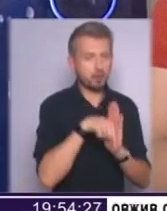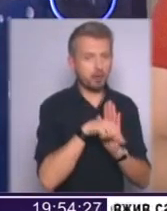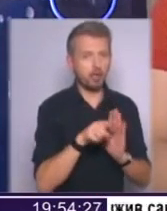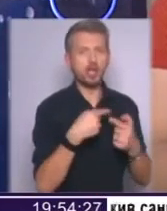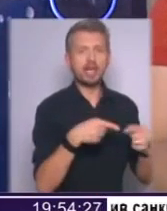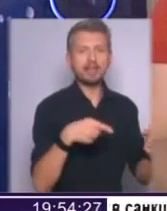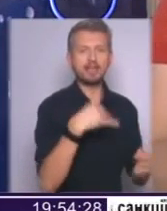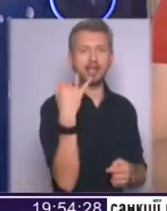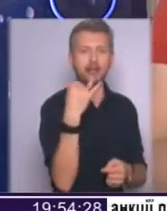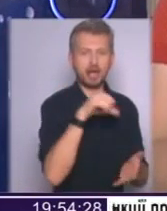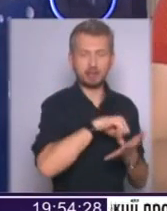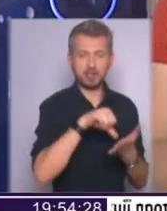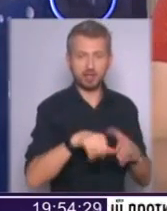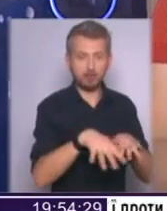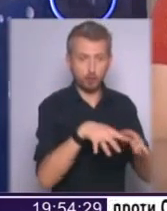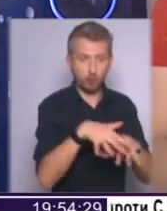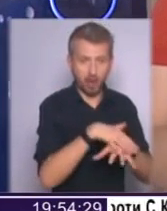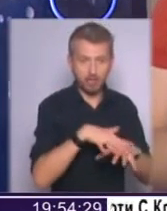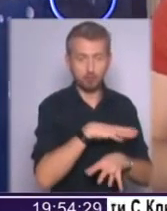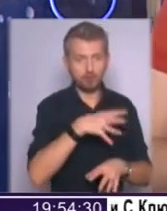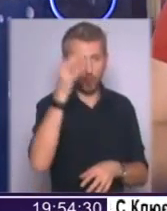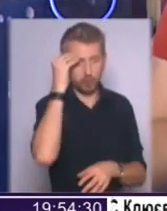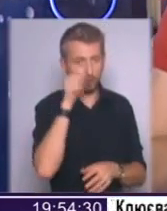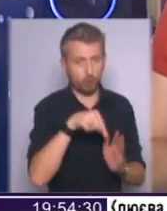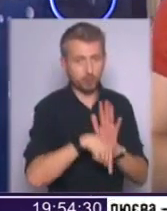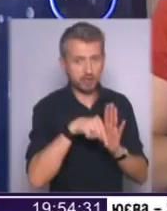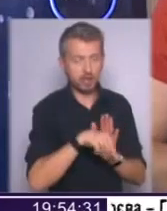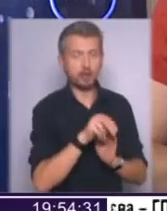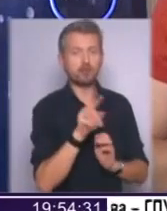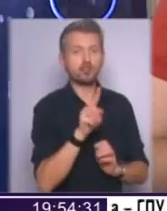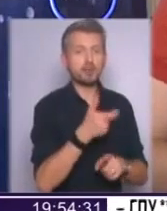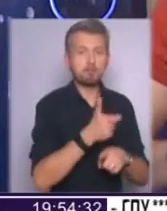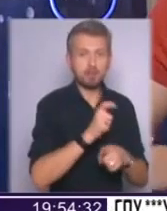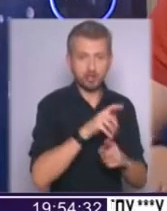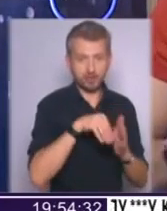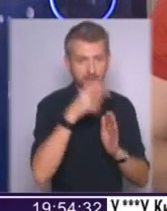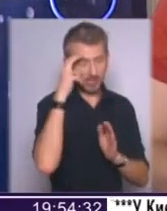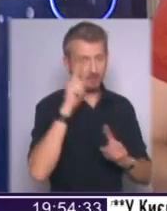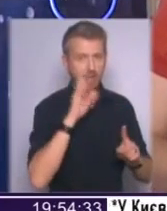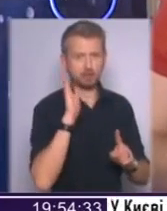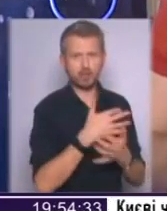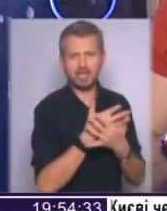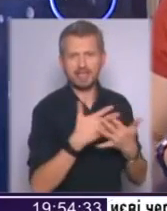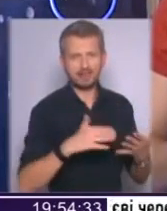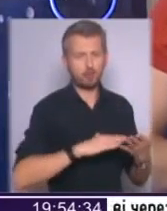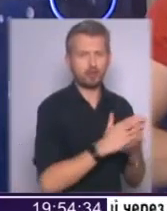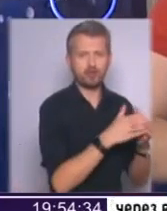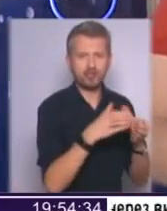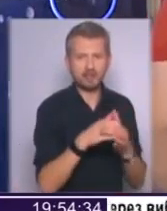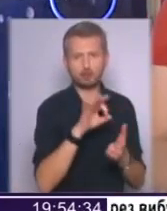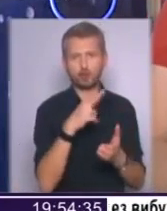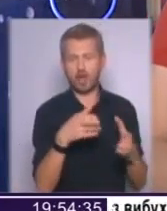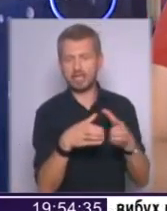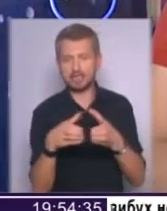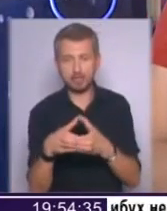інтереси представників громади були враховані. І в цьому сенсі, на мою думку, чим більше в Київраді буде представлено різних політичних сил, соціальних сил, тим